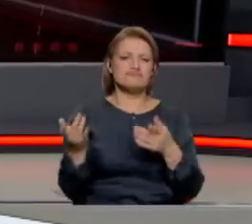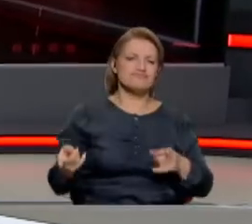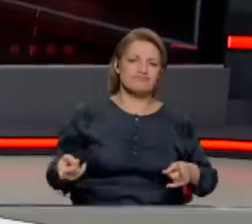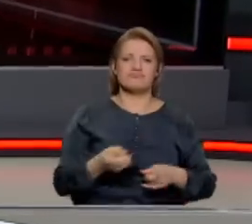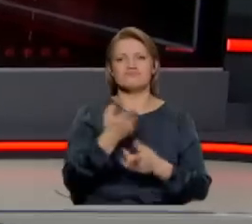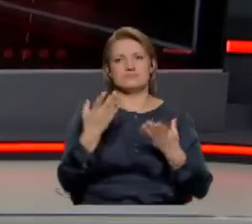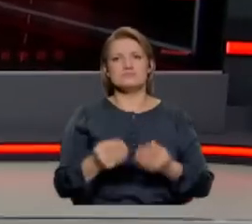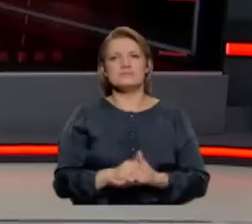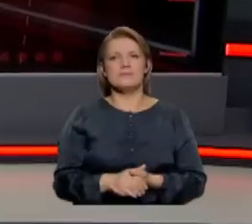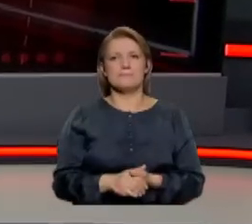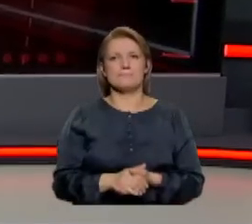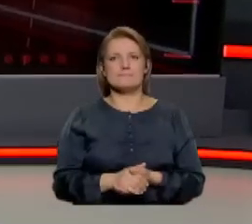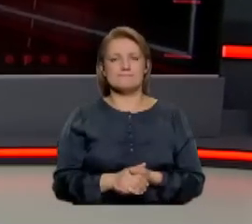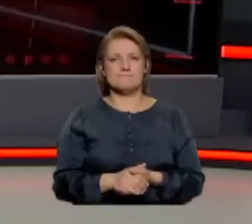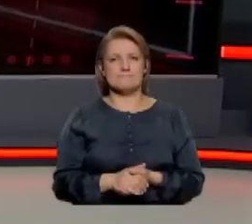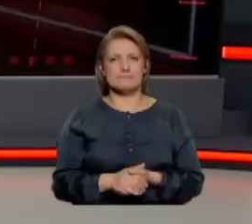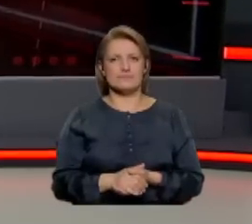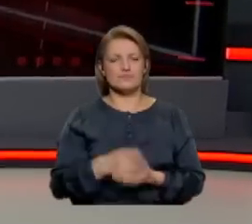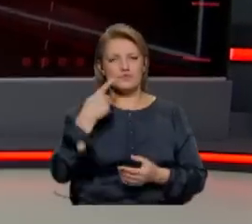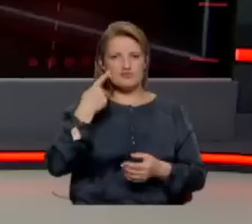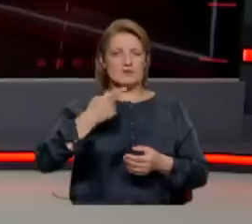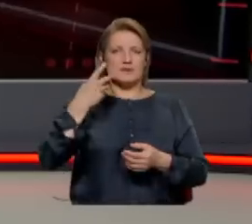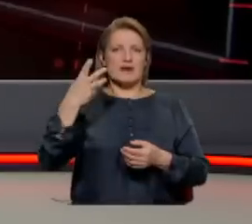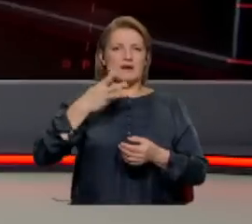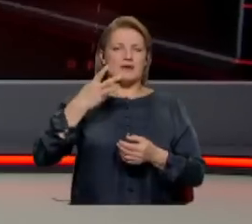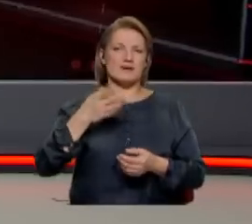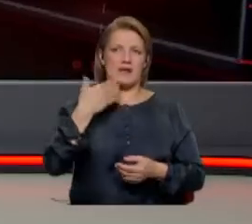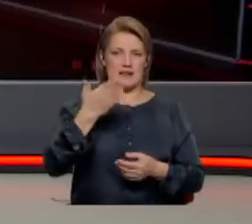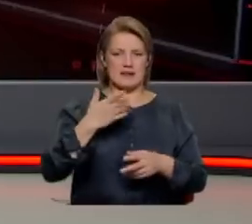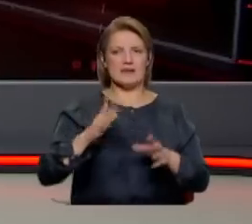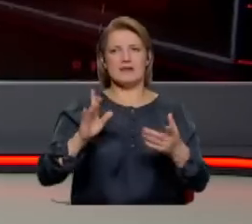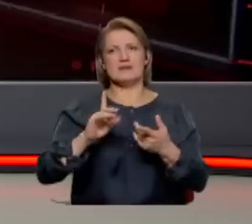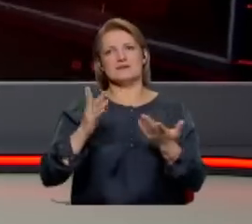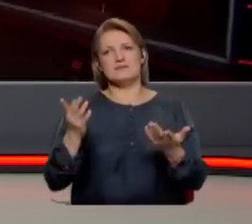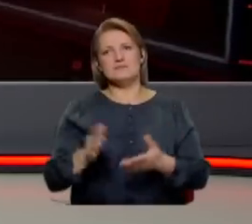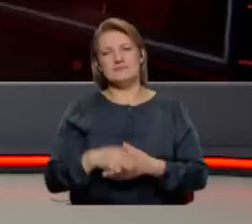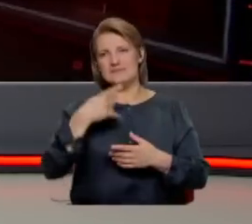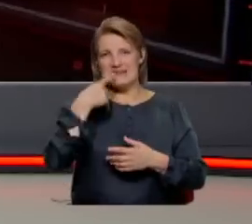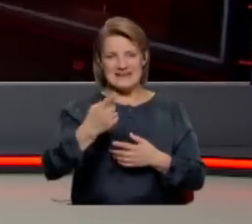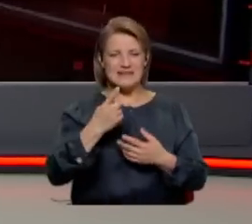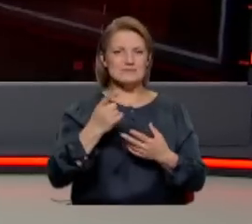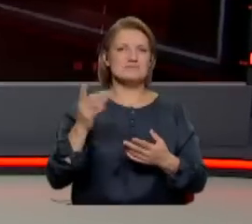filan Cumhurbaşkanı Erdoğan'ın tabiriyle Entel Dantel